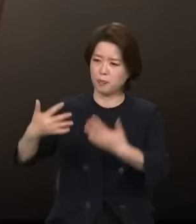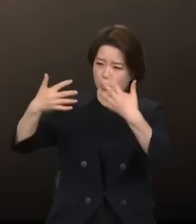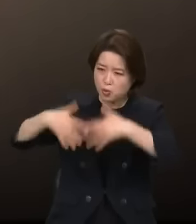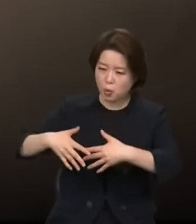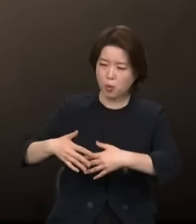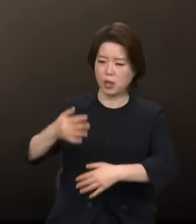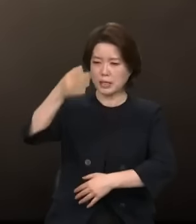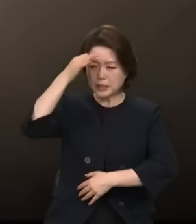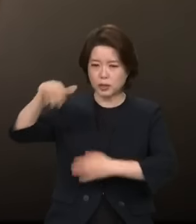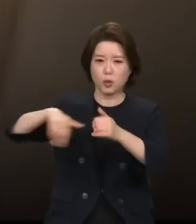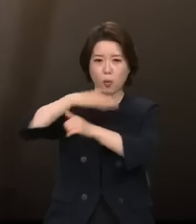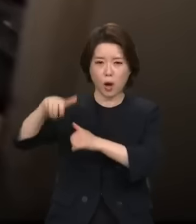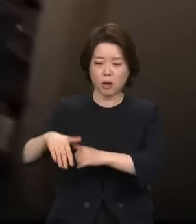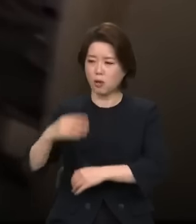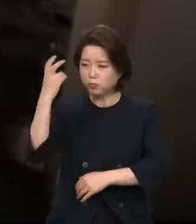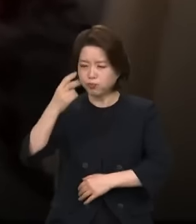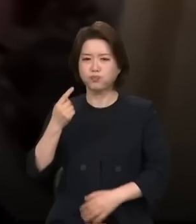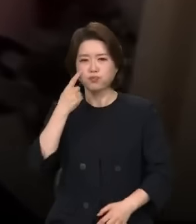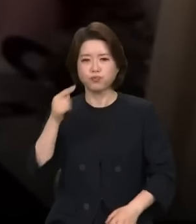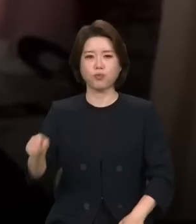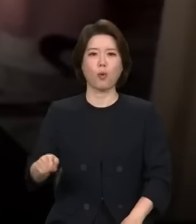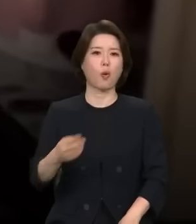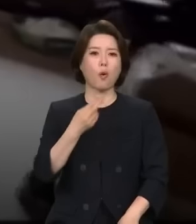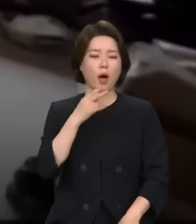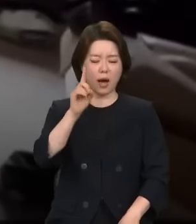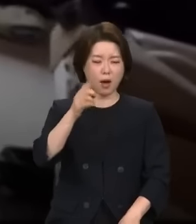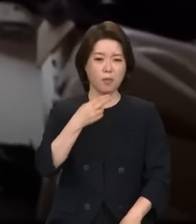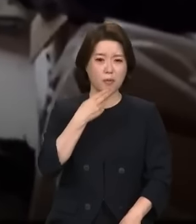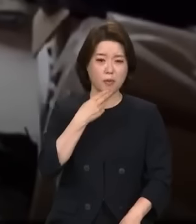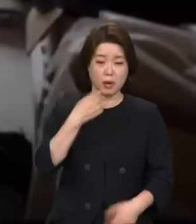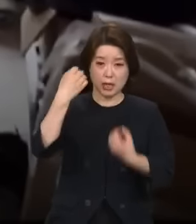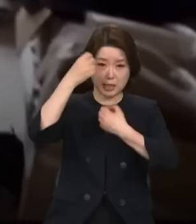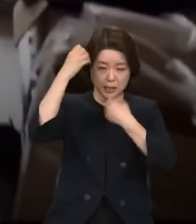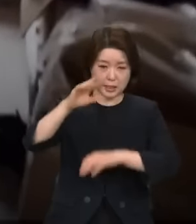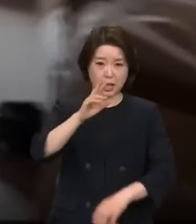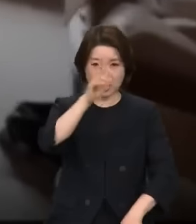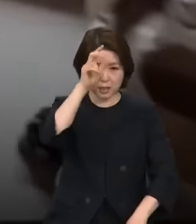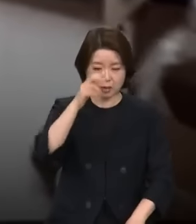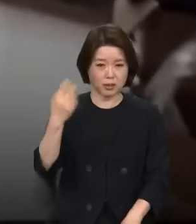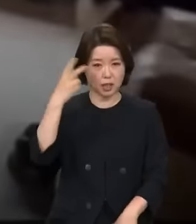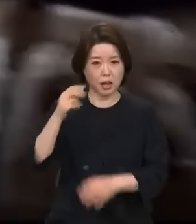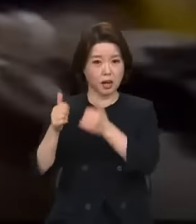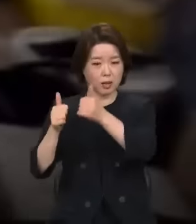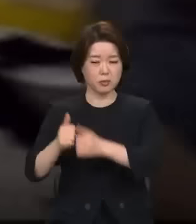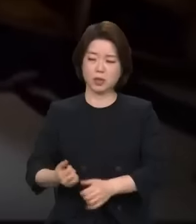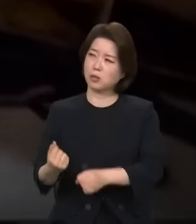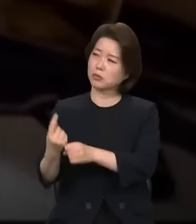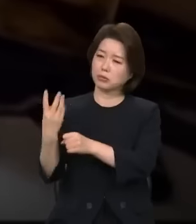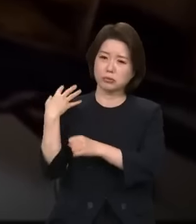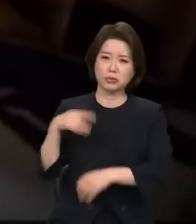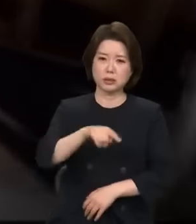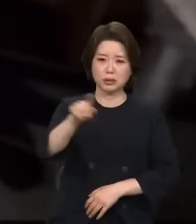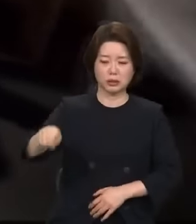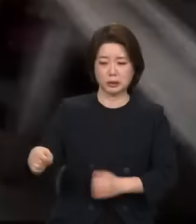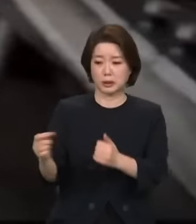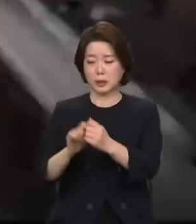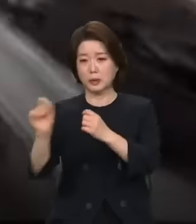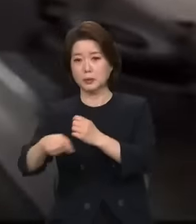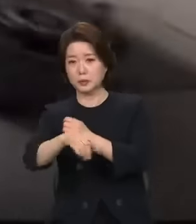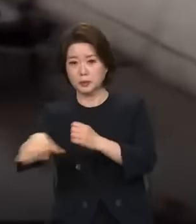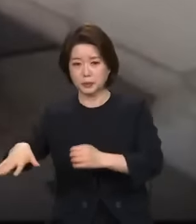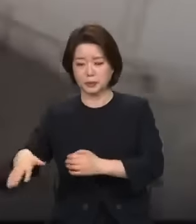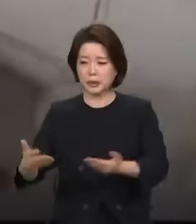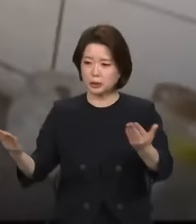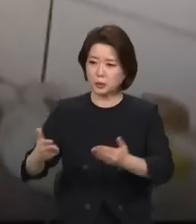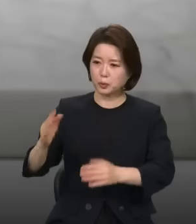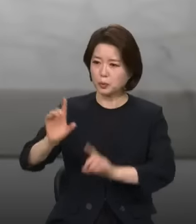감사를 실시하지도 않았다며 책임을 물었습니다. 이탈리아 경찰과 검찰은 몇 년 전부터 명품 제조사 하청업체들의 노동 실태를